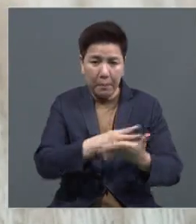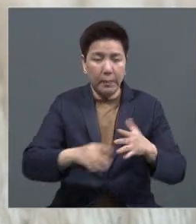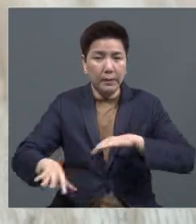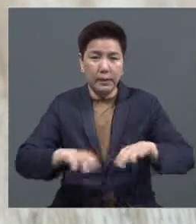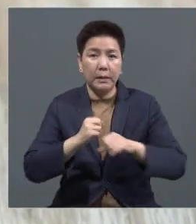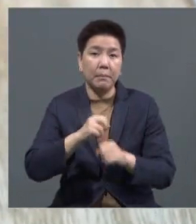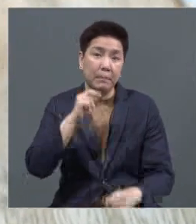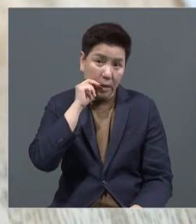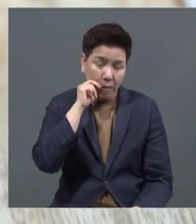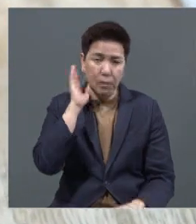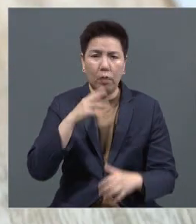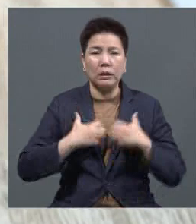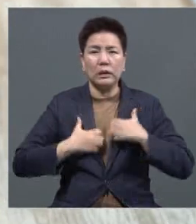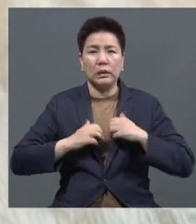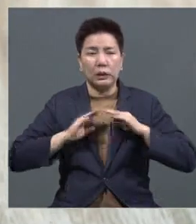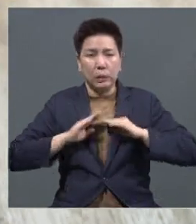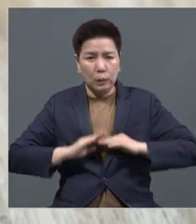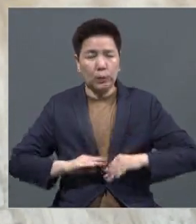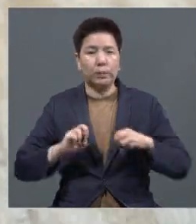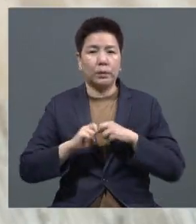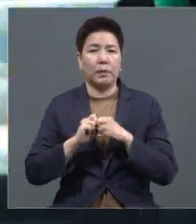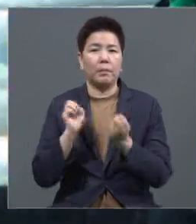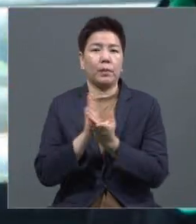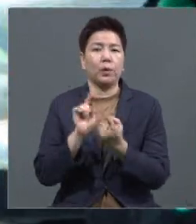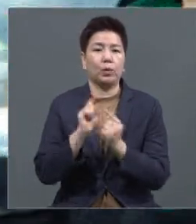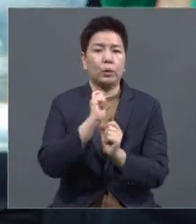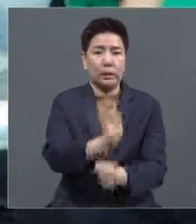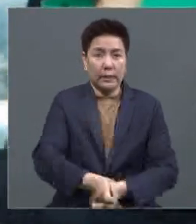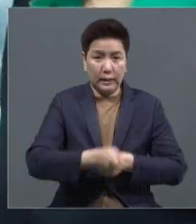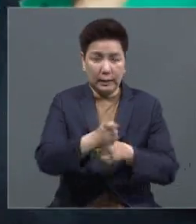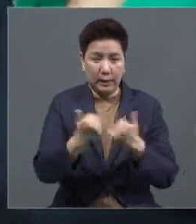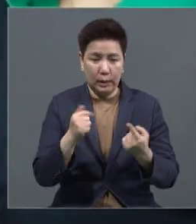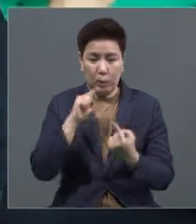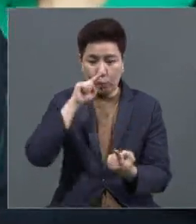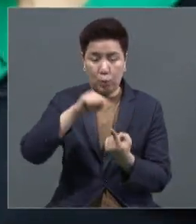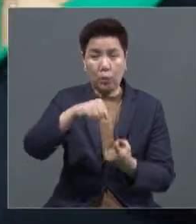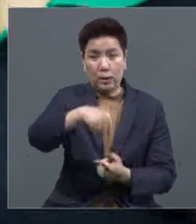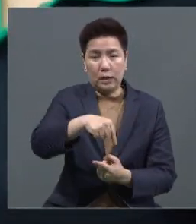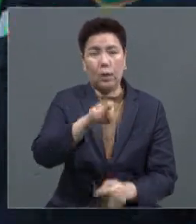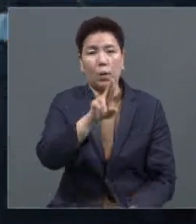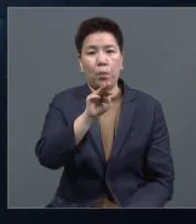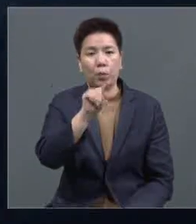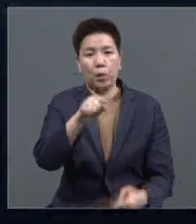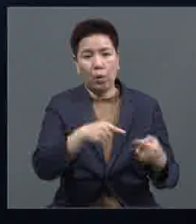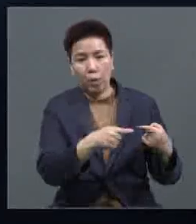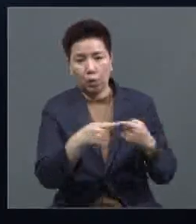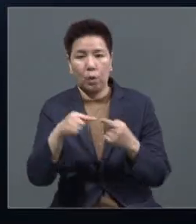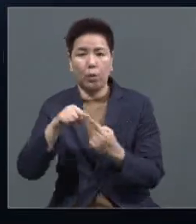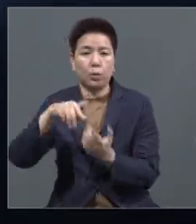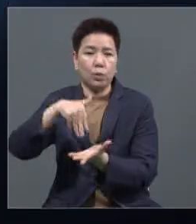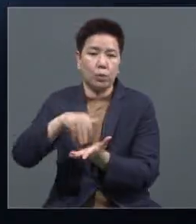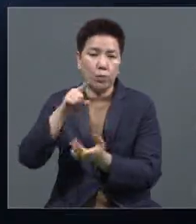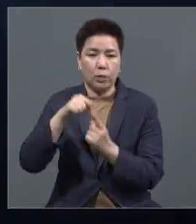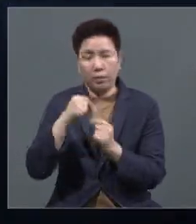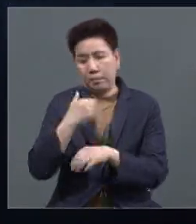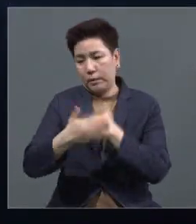พื้นที่จะได้บรรเทาปัญหาการขาดแคลนน้ำภาคการเกษตรนะครับจากจุดตรงนี้รัฐมนตรีไปต่อที่ศูนย์ส่งเสริม